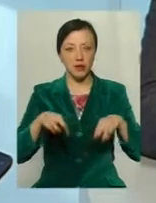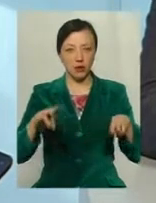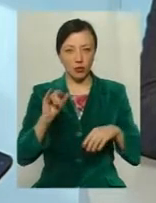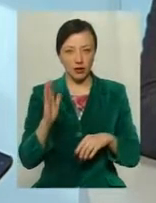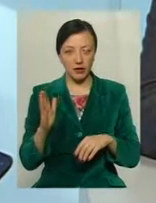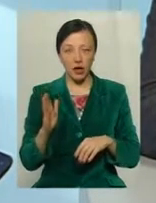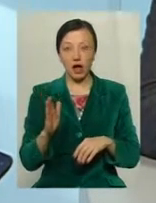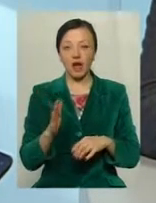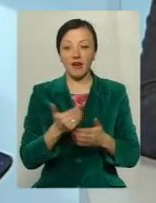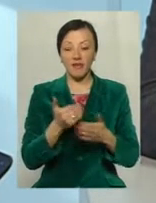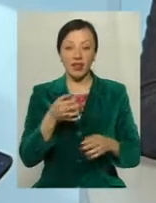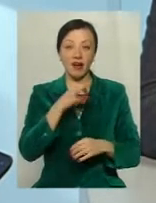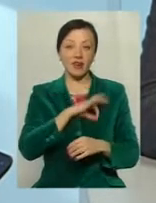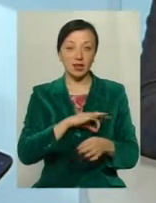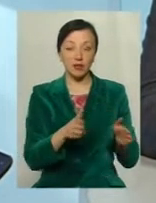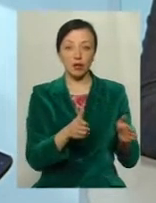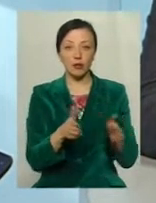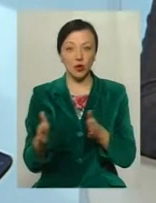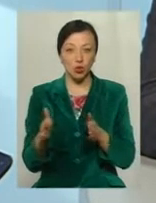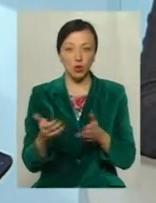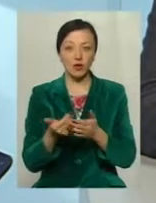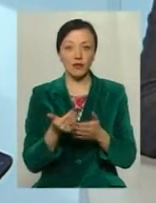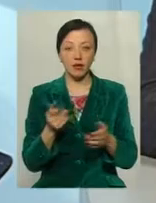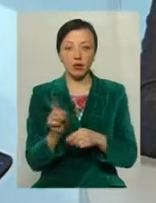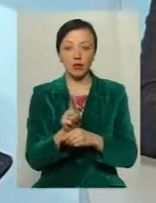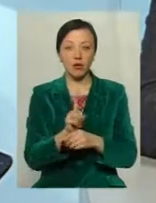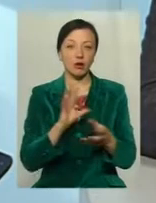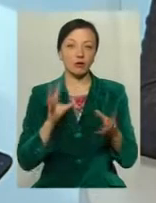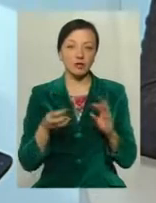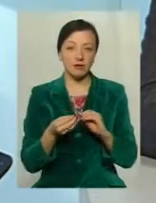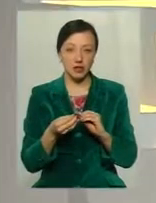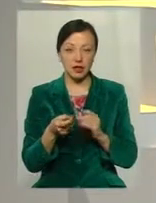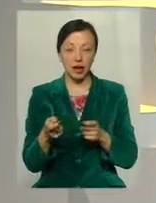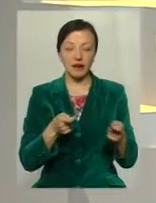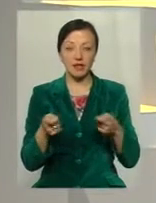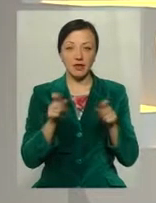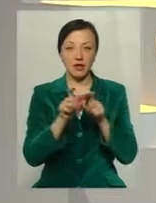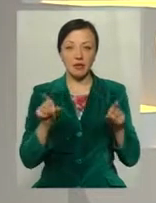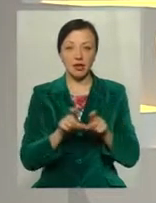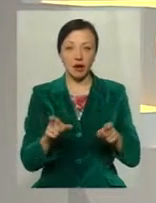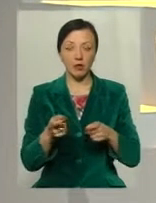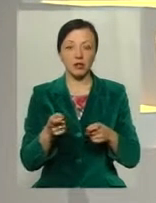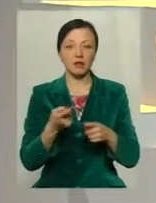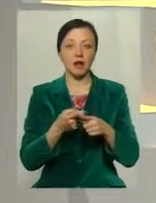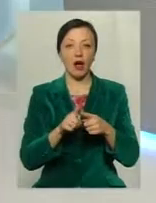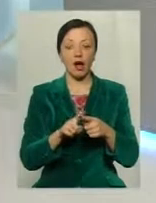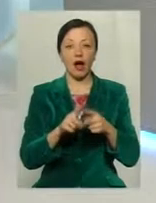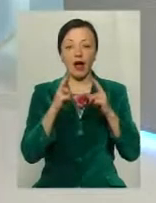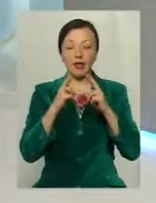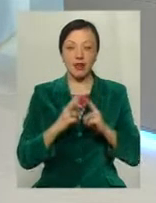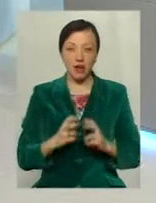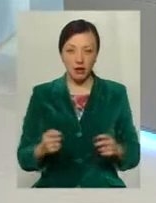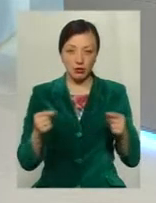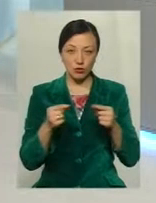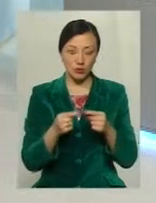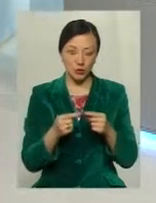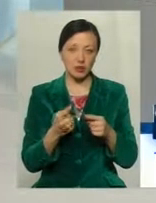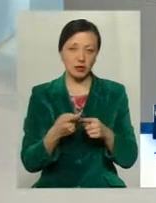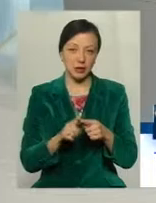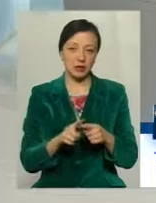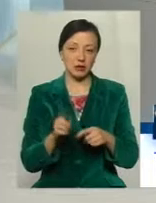депутати, верніше 81, бо то працюють заступники і голова працюють в